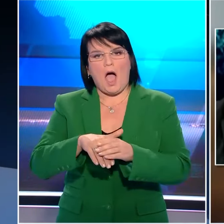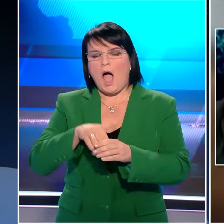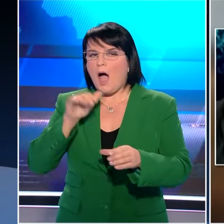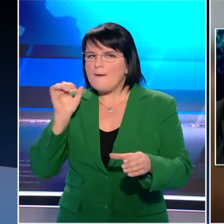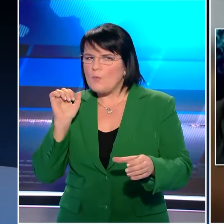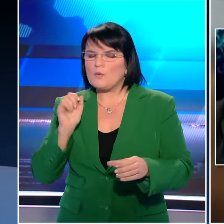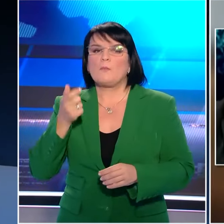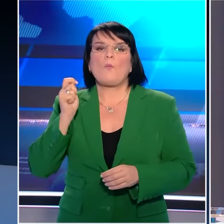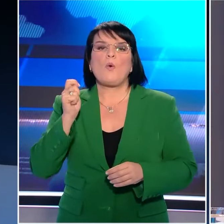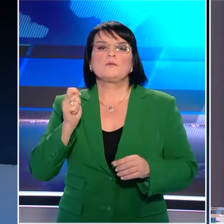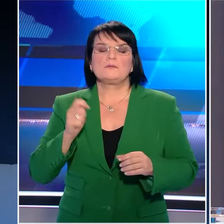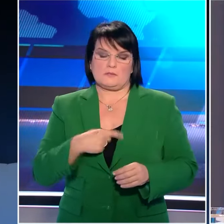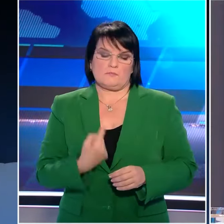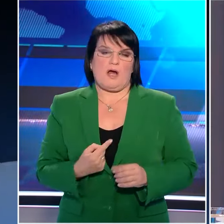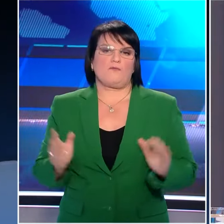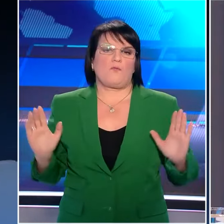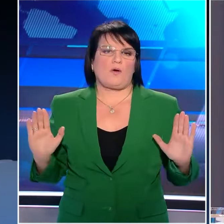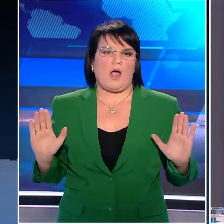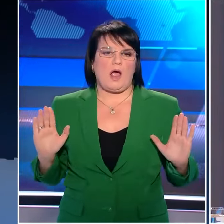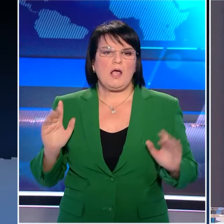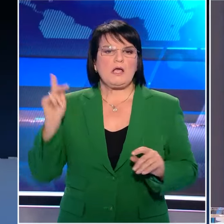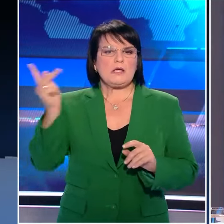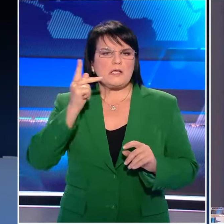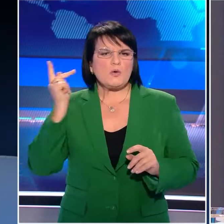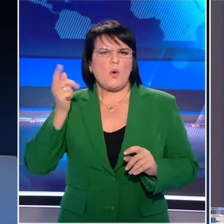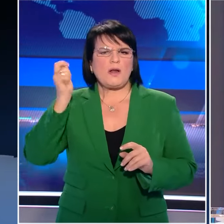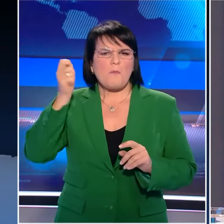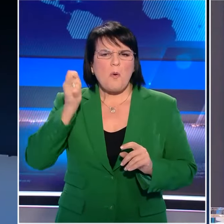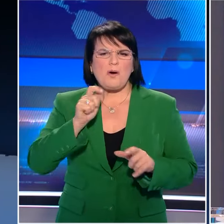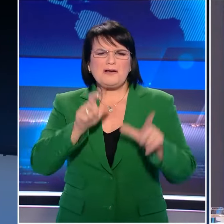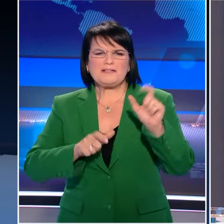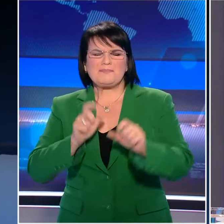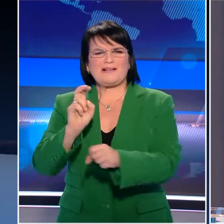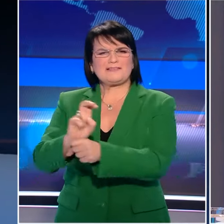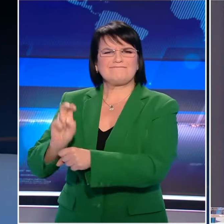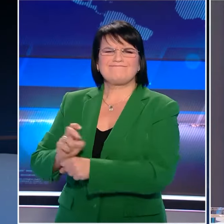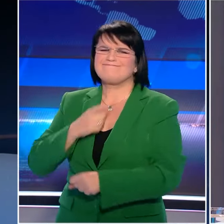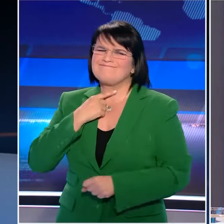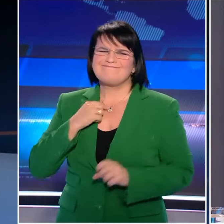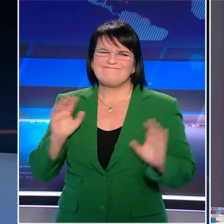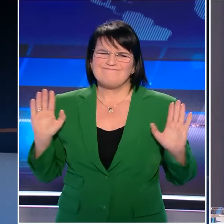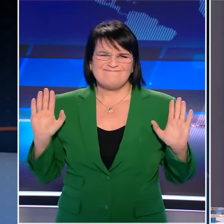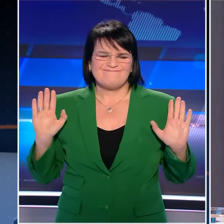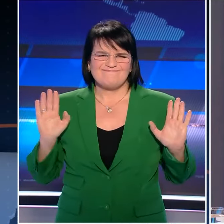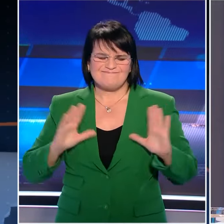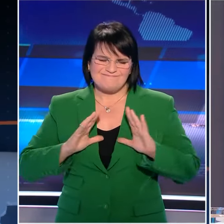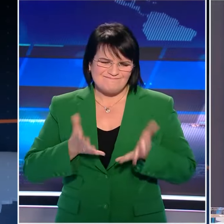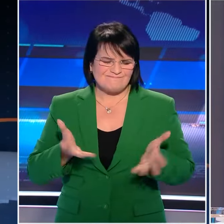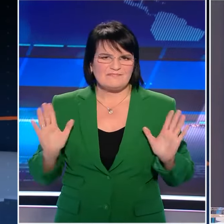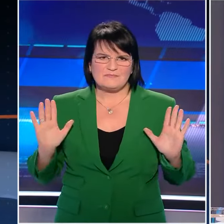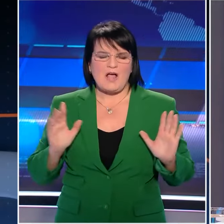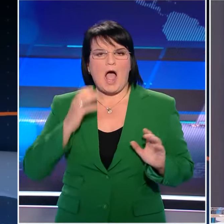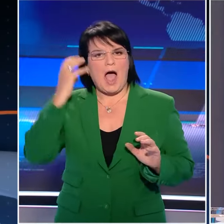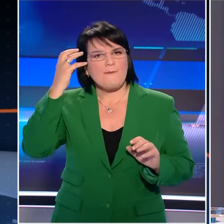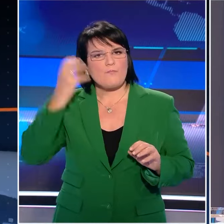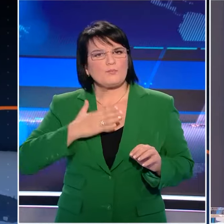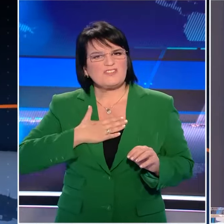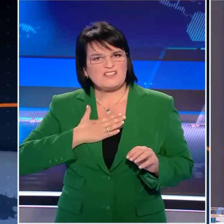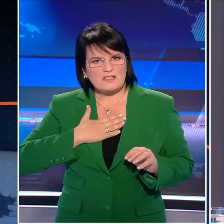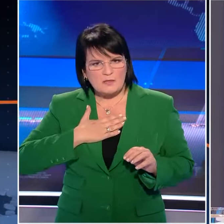μια πολιτική στάση. Επειδή η κοινωνία και οι πολίτες δεν αρέσκονται στις εκκρεμότητες, θεωρώ, και αυτή είναι η άποψή μου, ότι